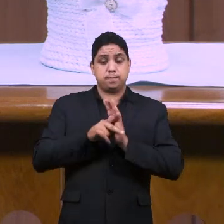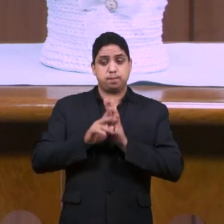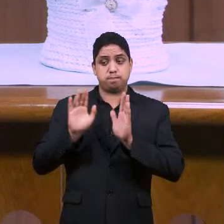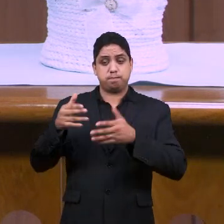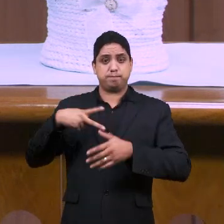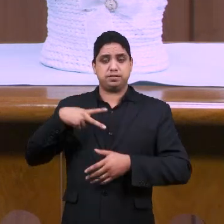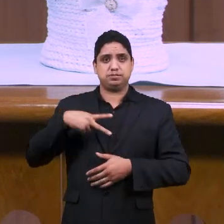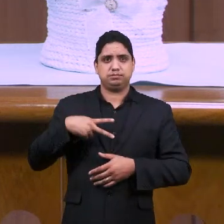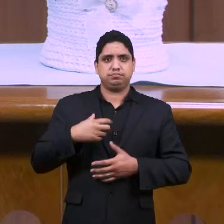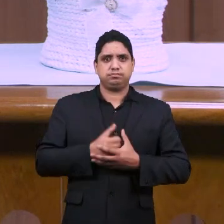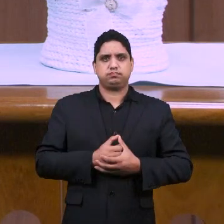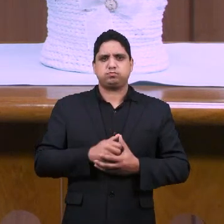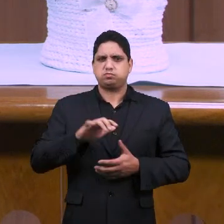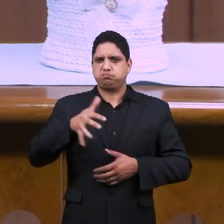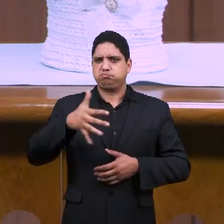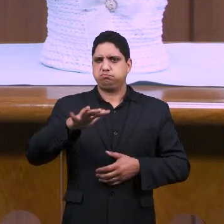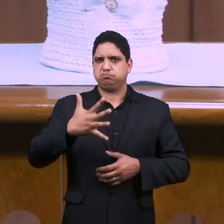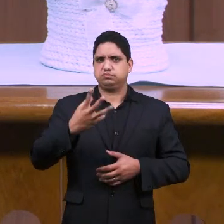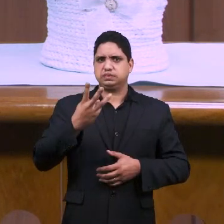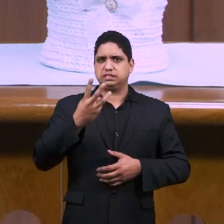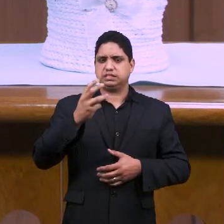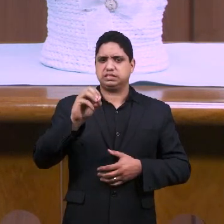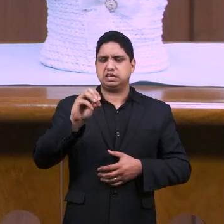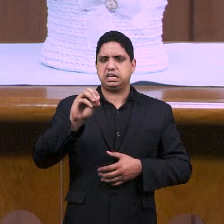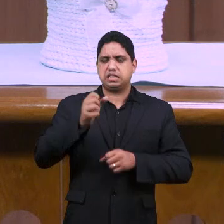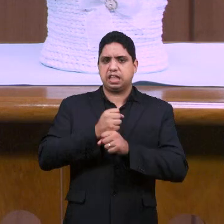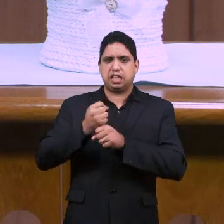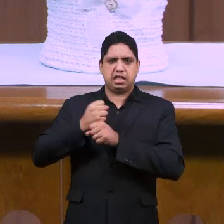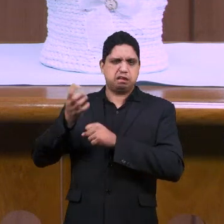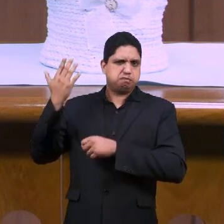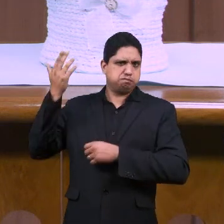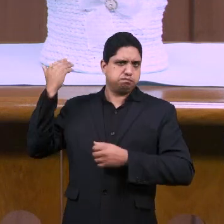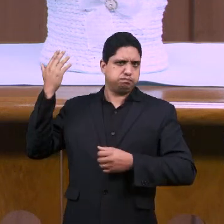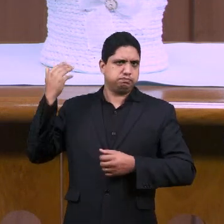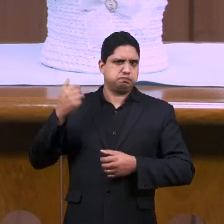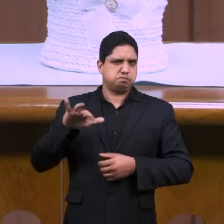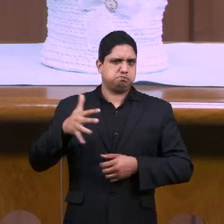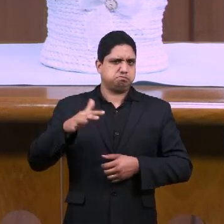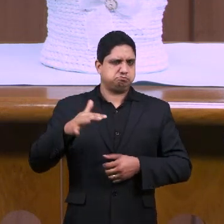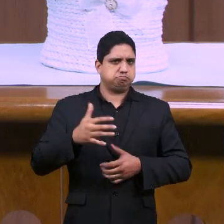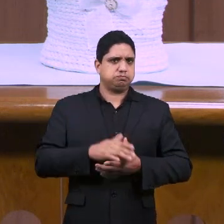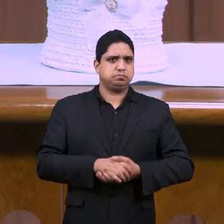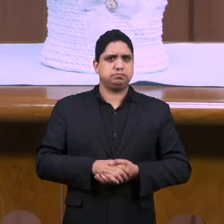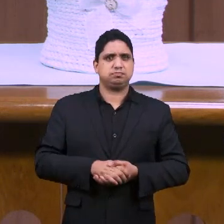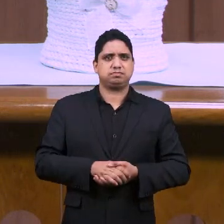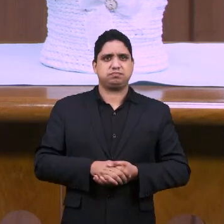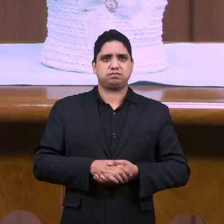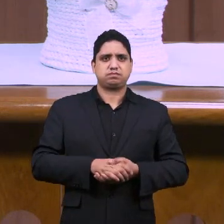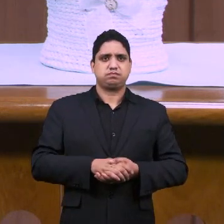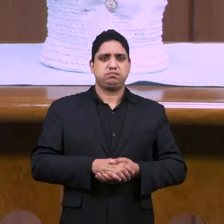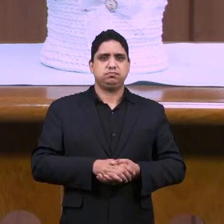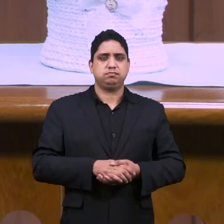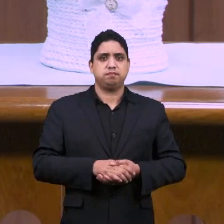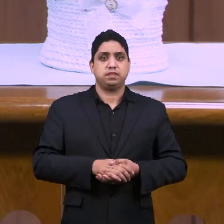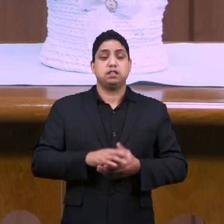dire, une caractéristique spéciale. Il y a 30 ans, derrière, 30 ans à peu près,